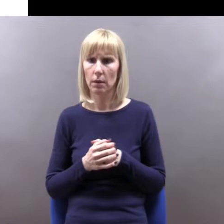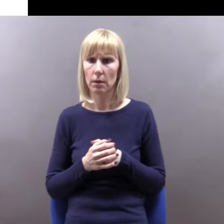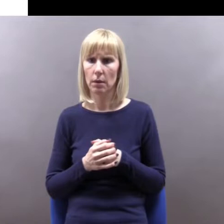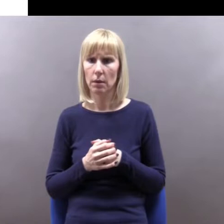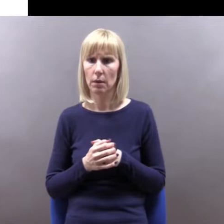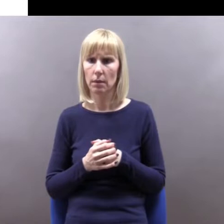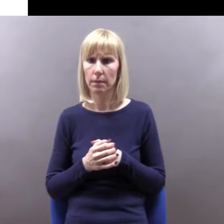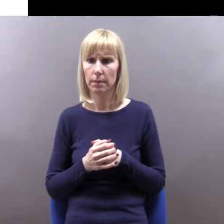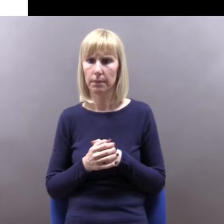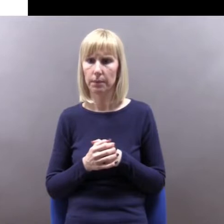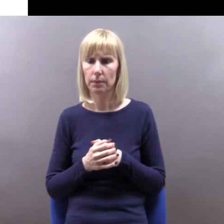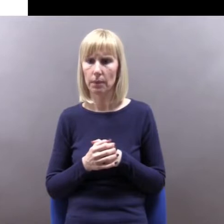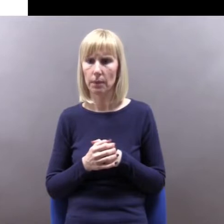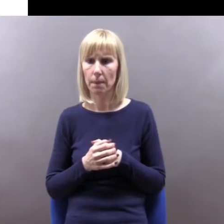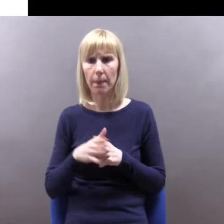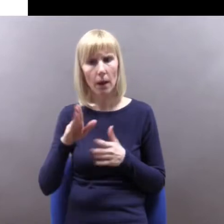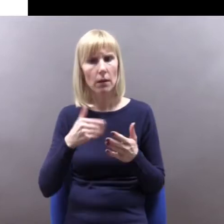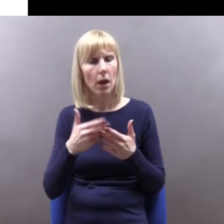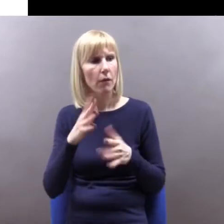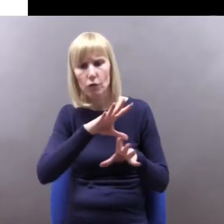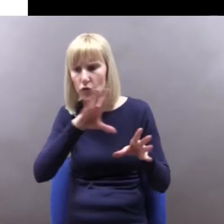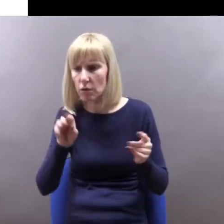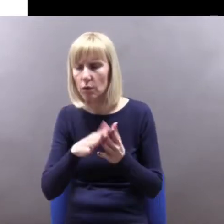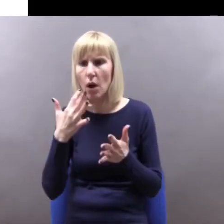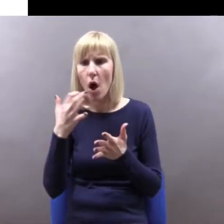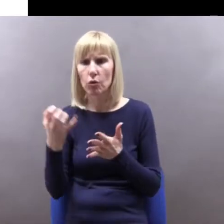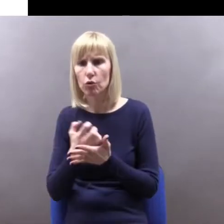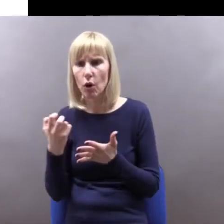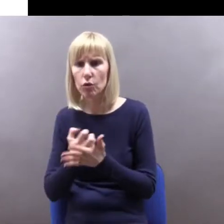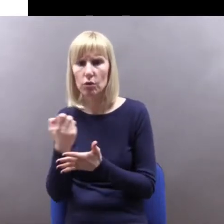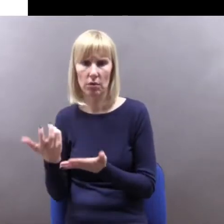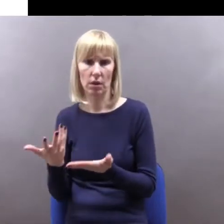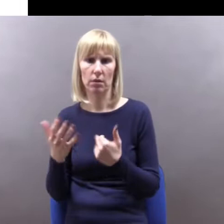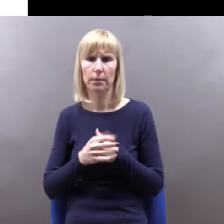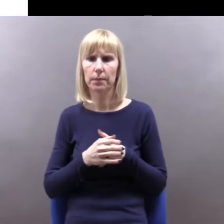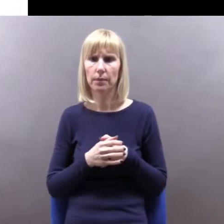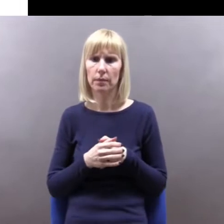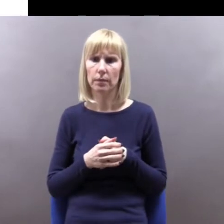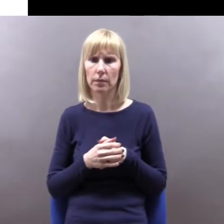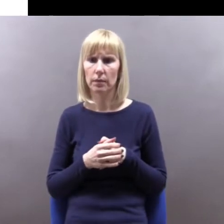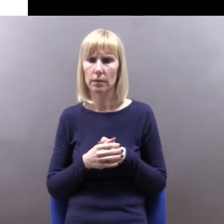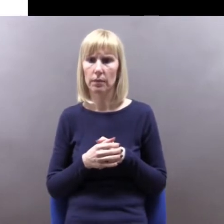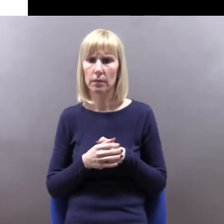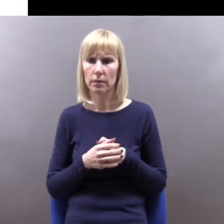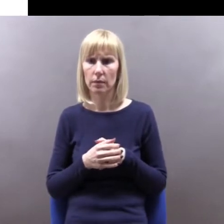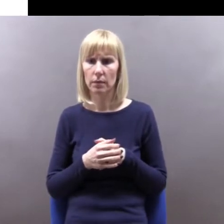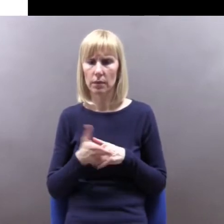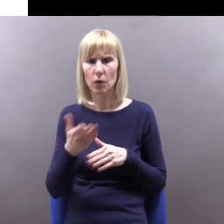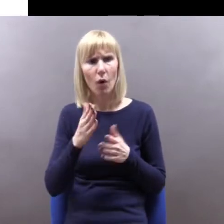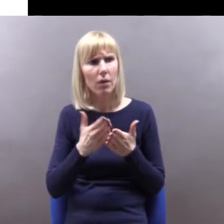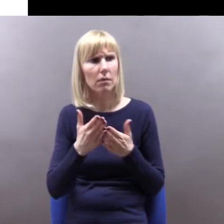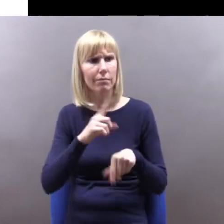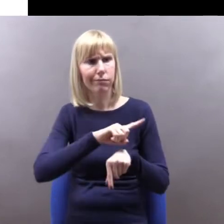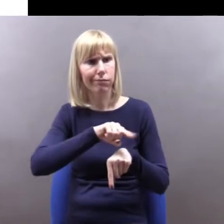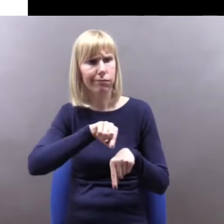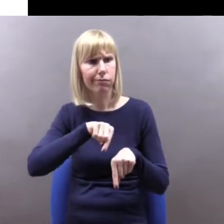trwa, więc ja robię po prostu małe takie kameralne grupy i to zdaję egzamin. Dziękuję